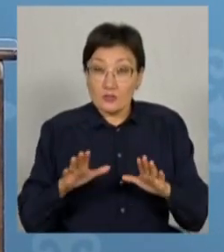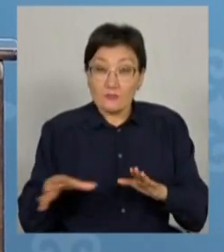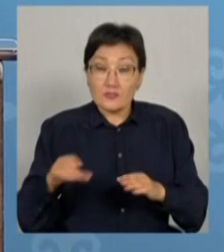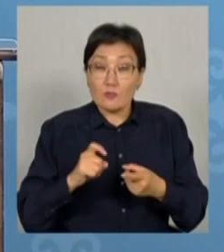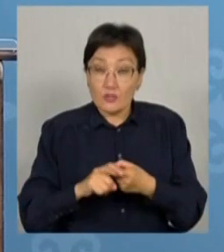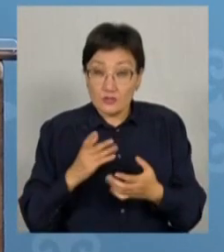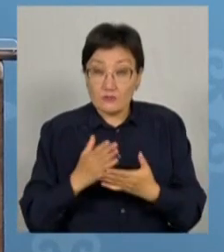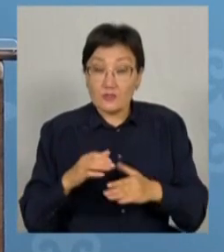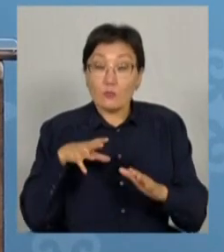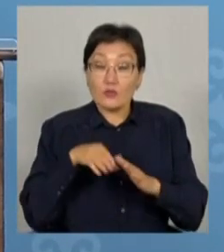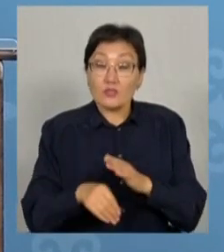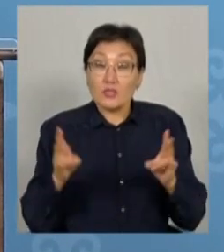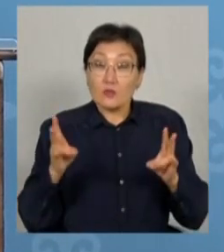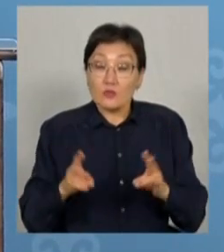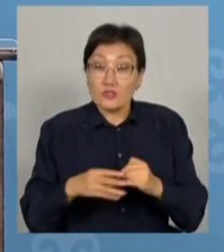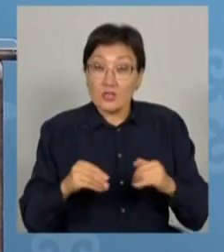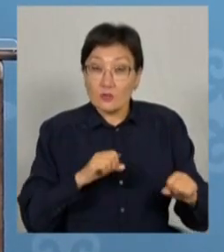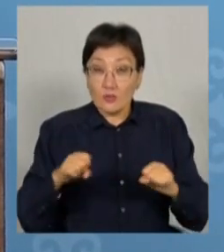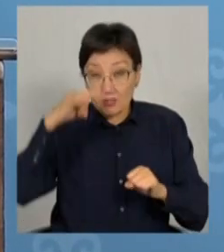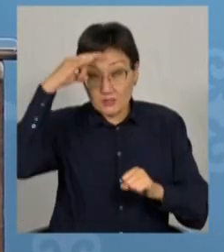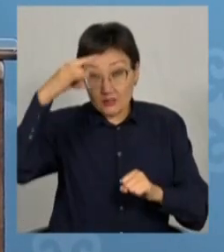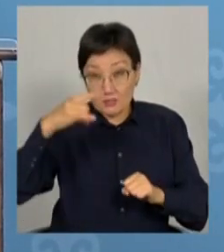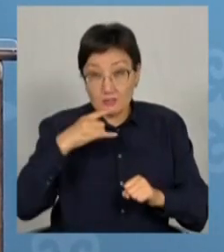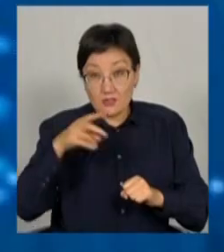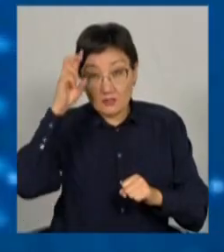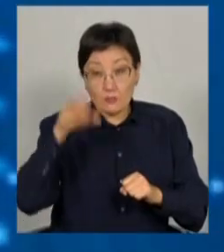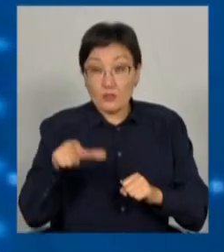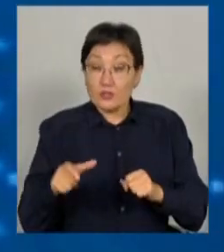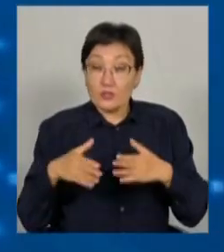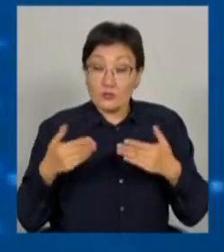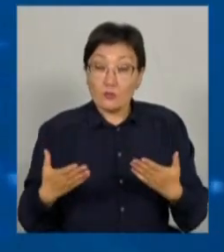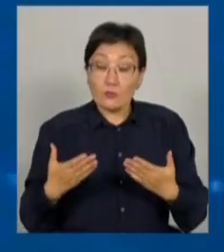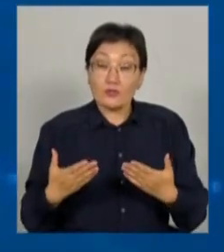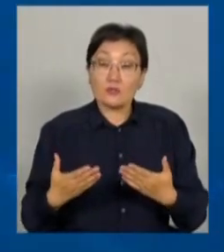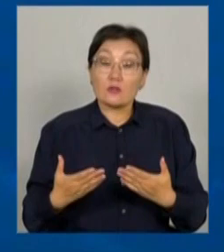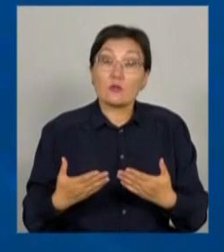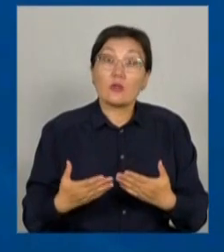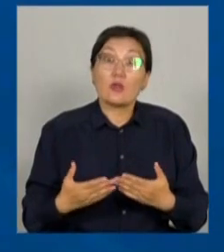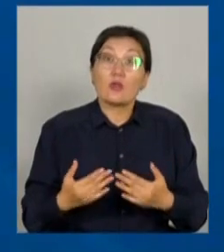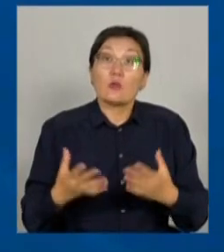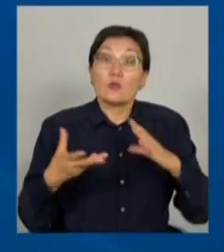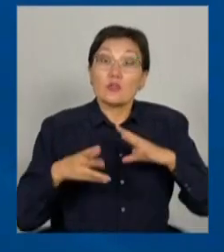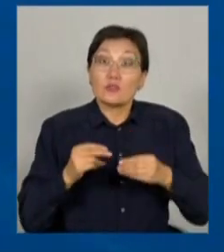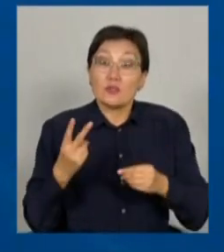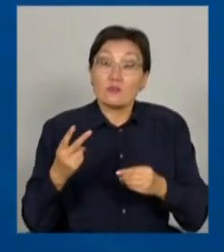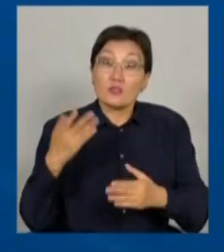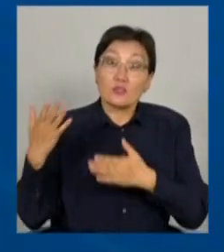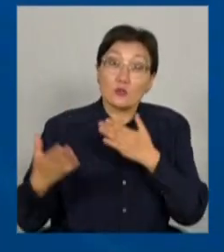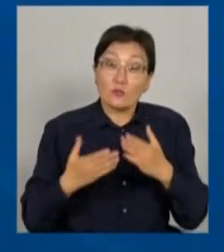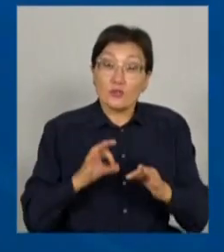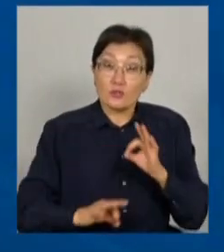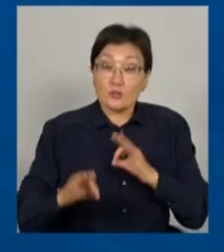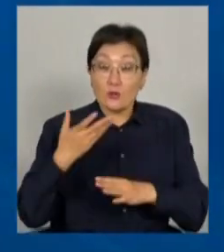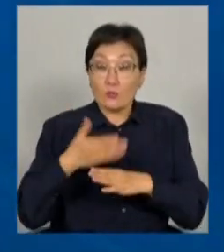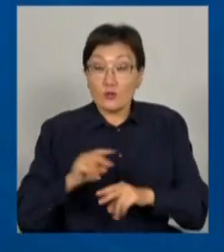связи. Среди пострадавших от землетрясения казахстанцев нет. В Ливии в результате 2-дневного шторма «Даниэль» на востоке